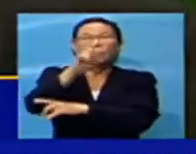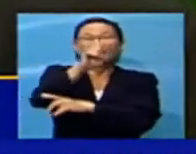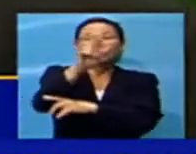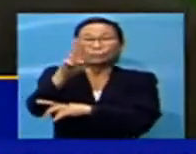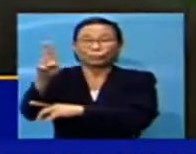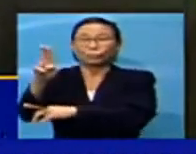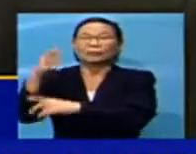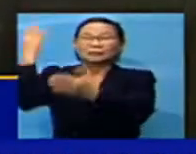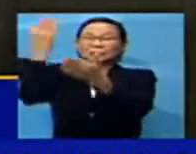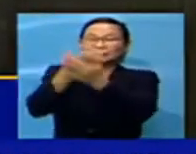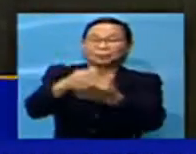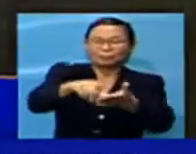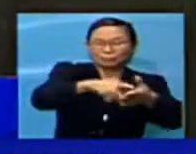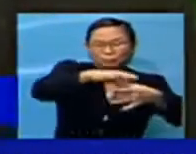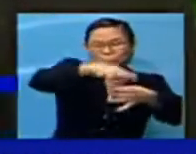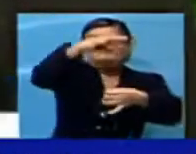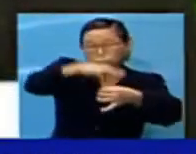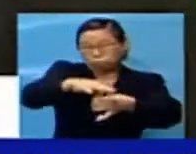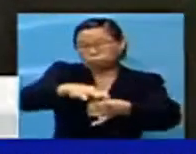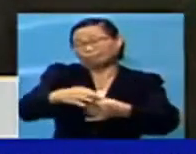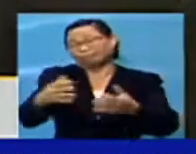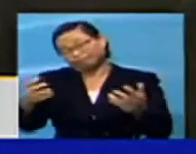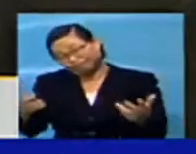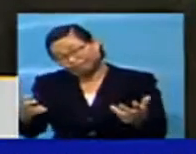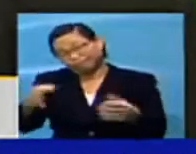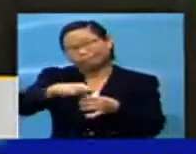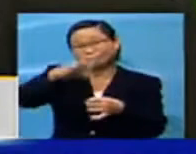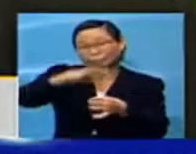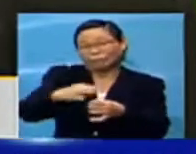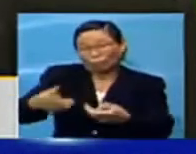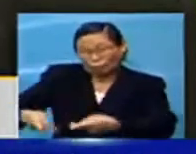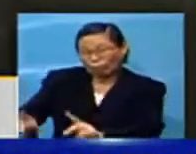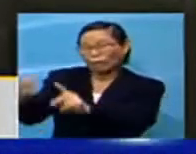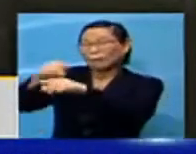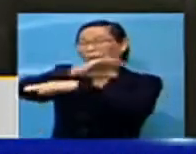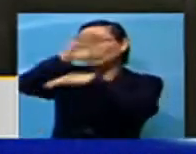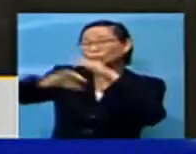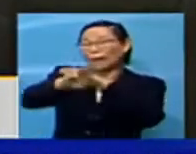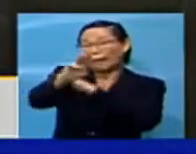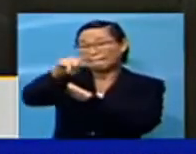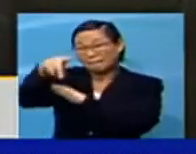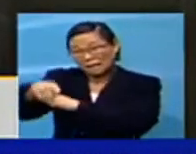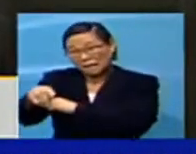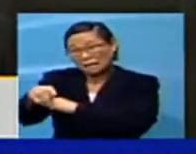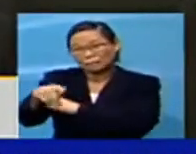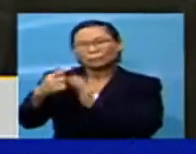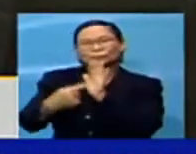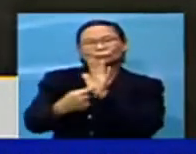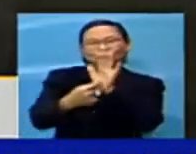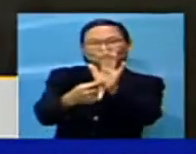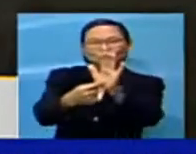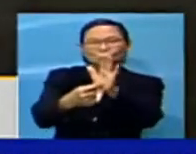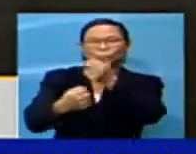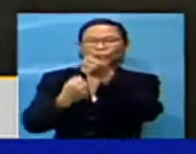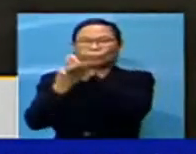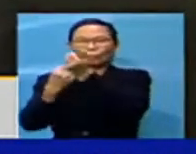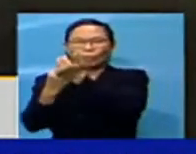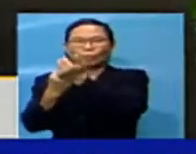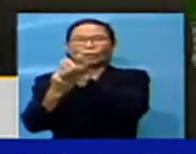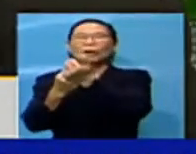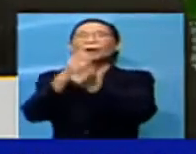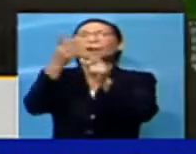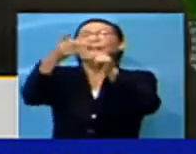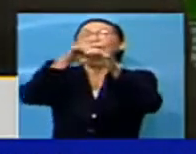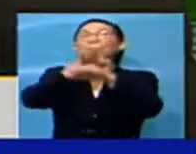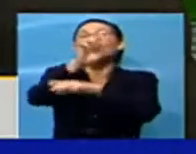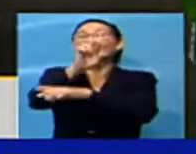untuk pengundian. Dan insyaAllah kalau dalam pengundian diberi peluang kepada semua ahli parlimen untuk menunjukkan sokongan mereka kepada RUU ini,